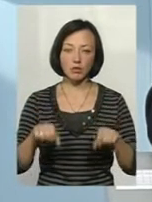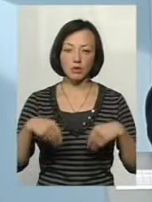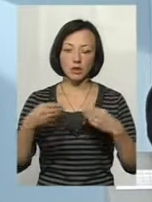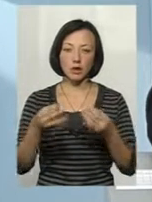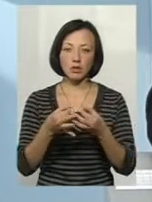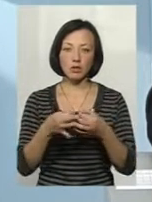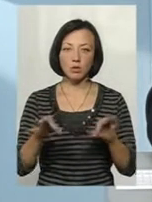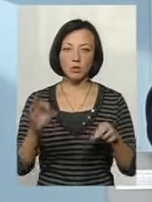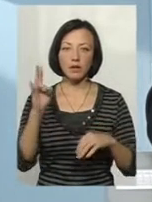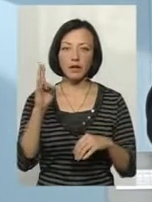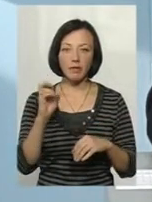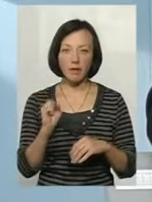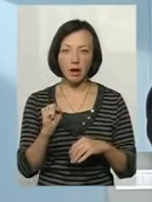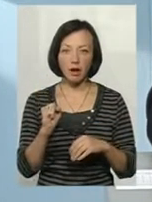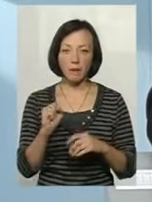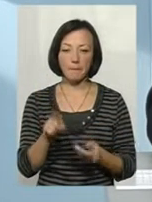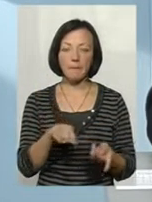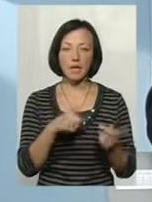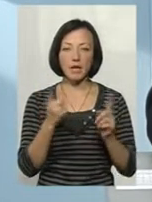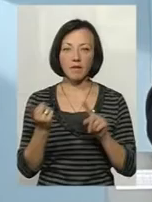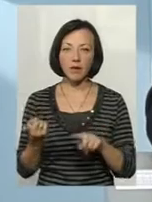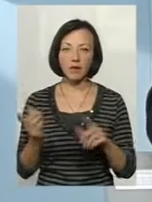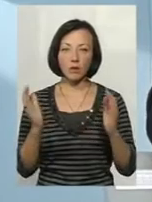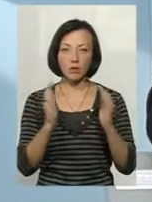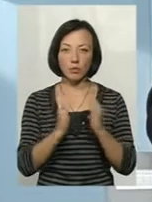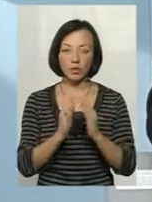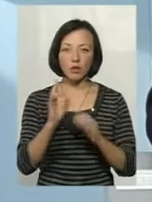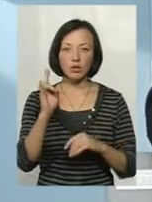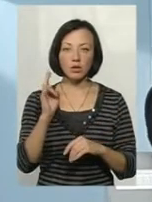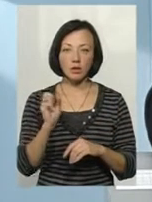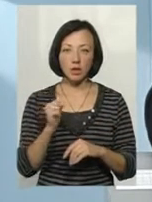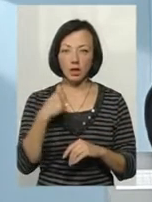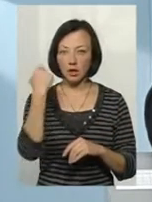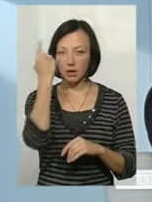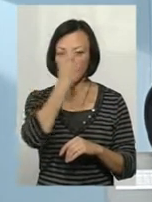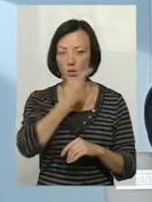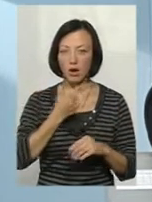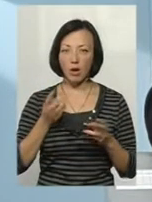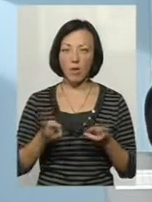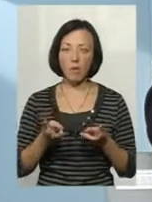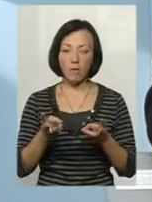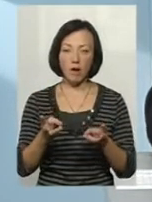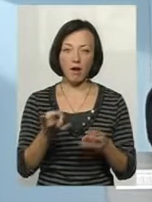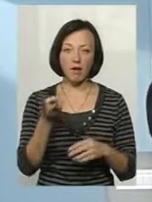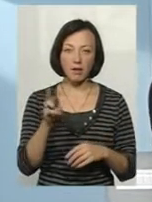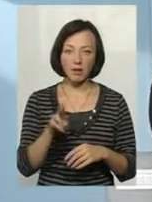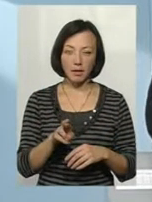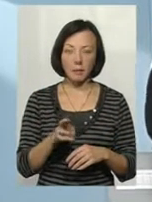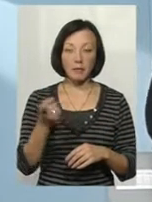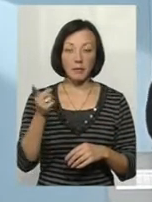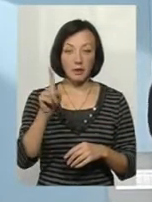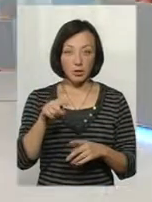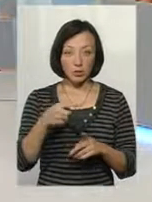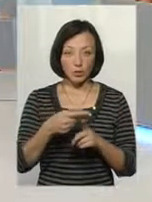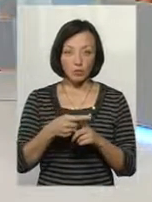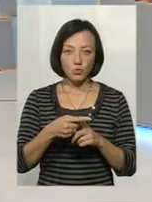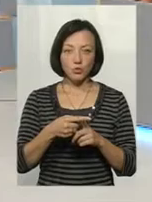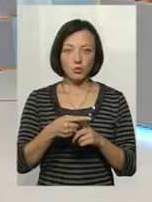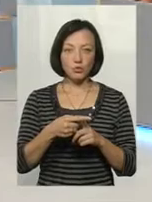на переведення будинку на індивідуальне опалення. Тобто